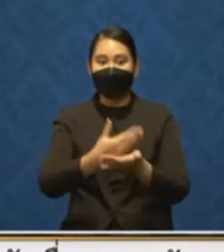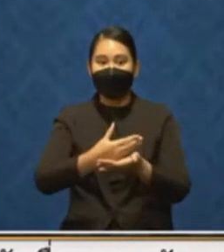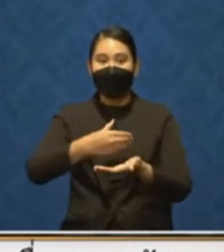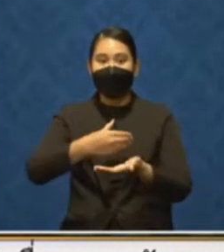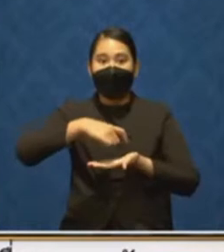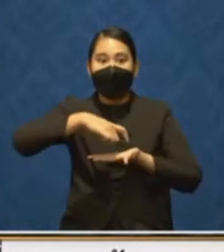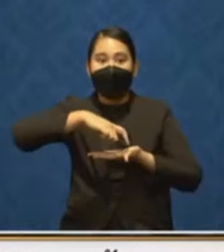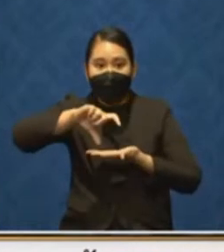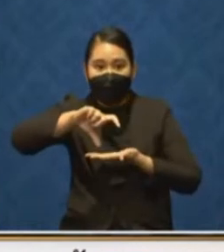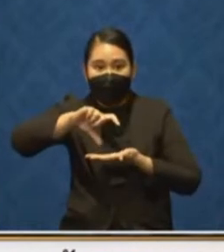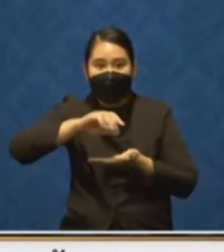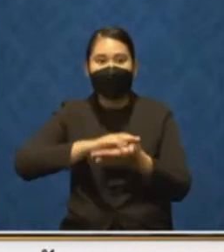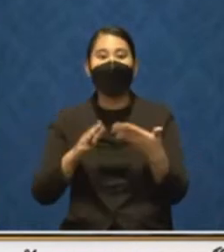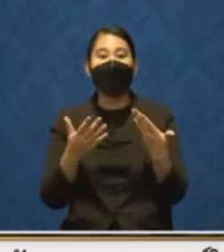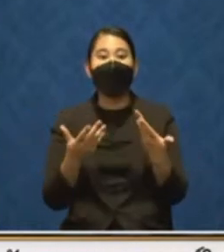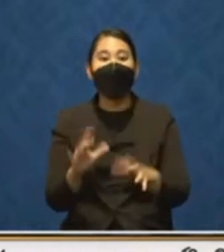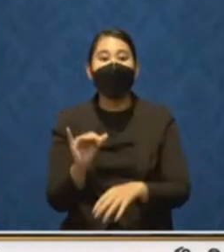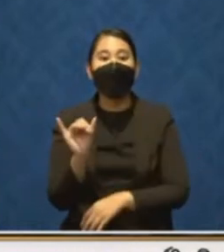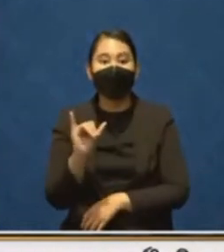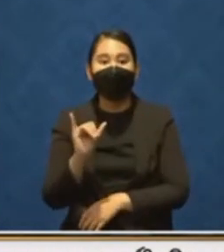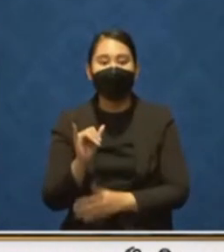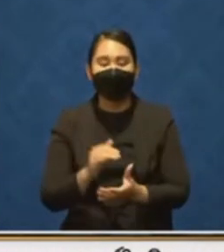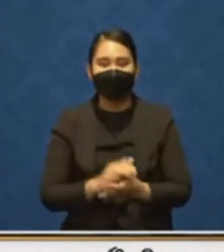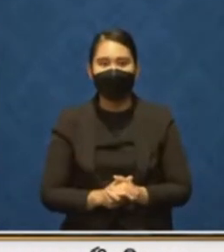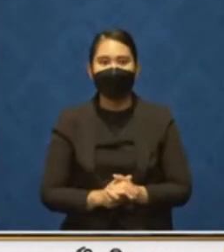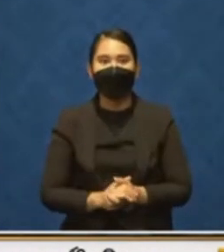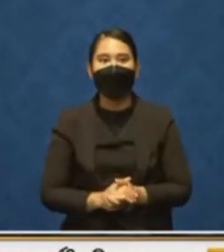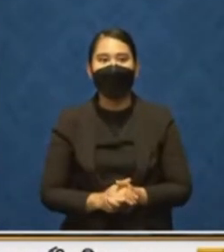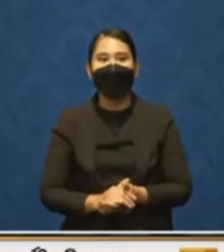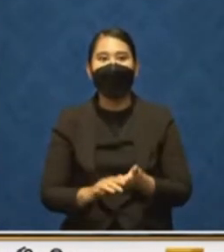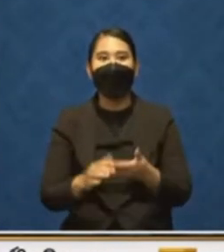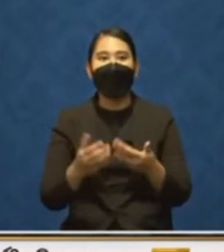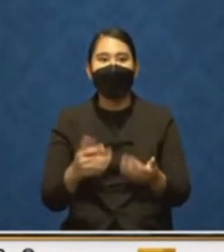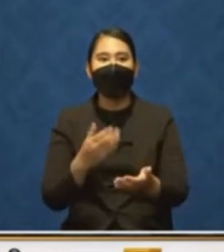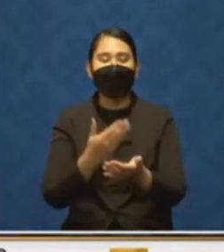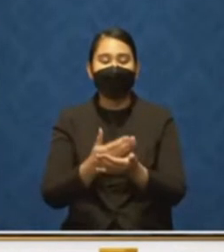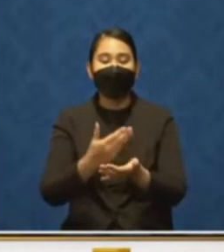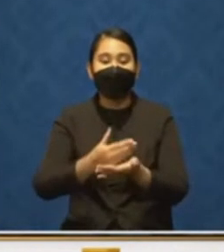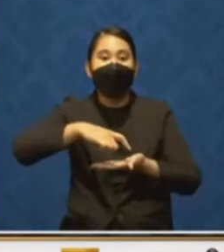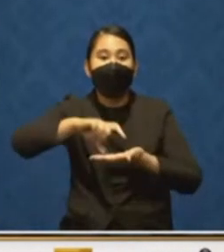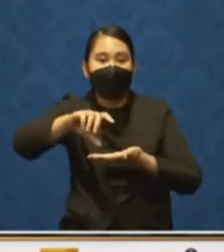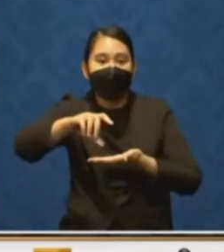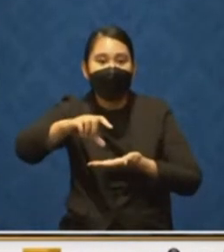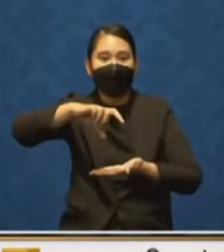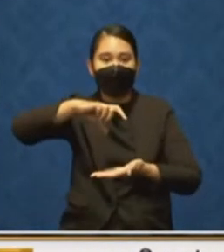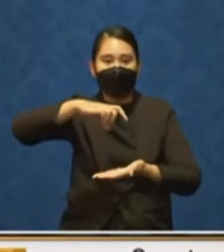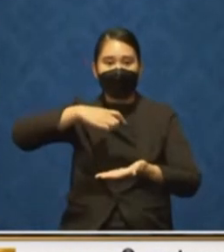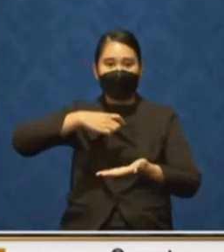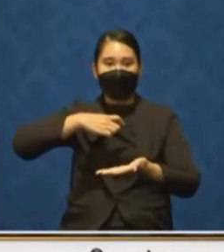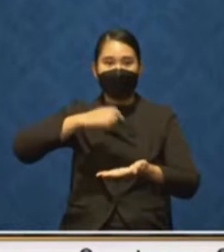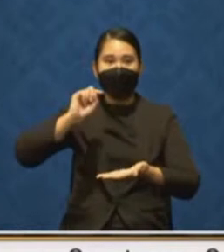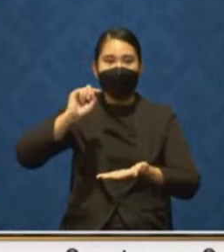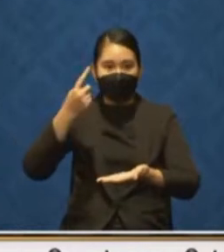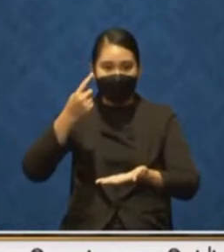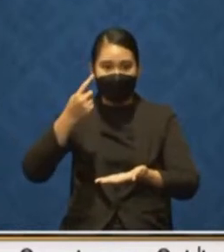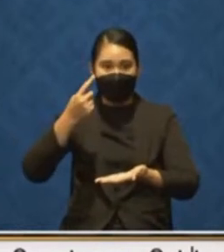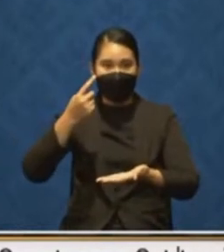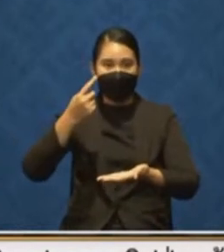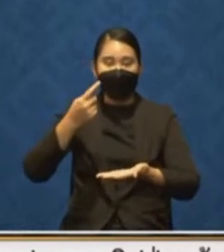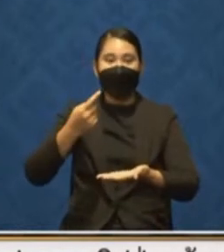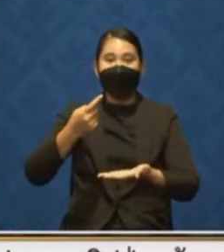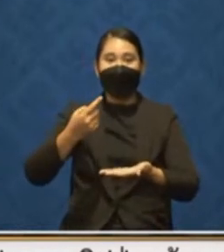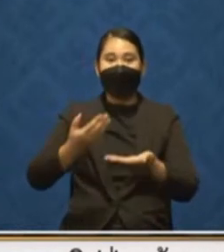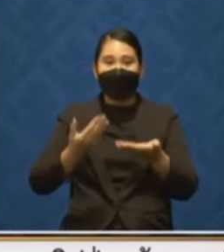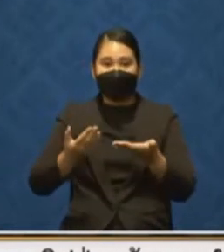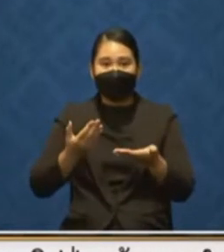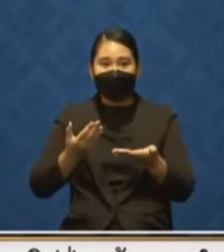เกอร์เป็นที่เรียบร้อยไหมแล้วโบ๊กเกอร์ทอนกลับไปไว้ที่เคย์แมนไหมเคย์แมนมันอ้อมมา